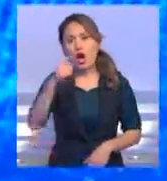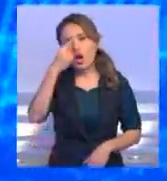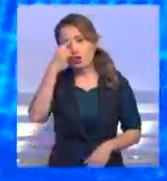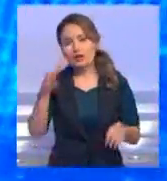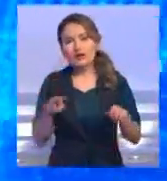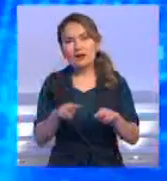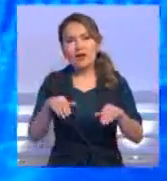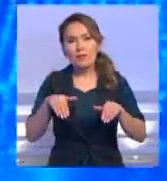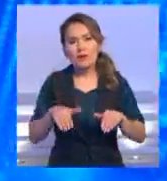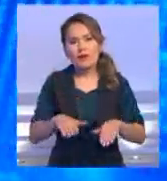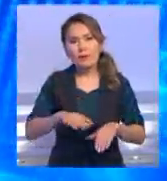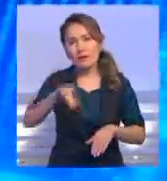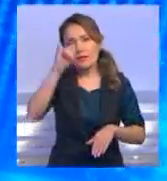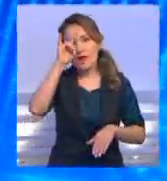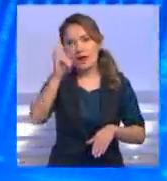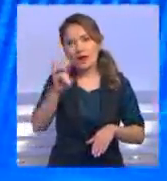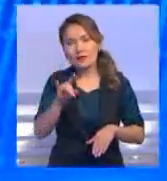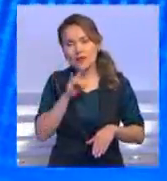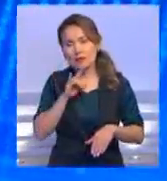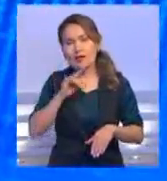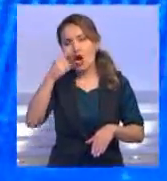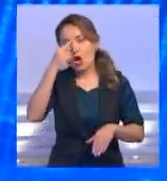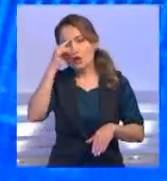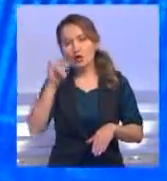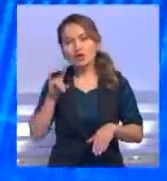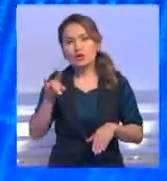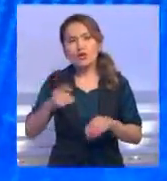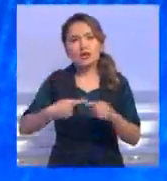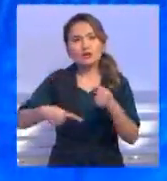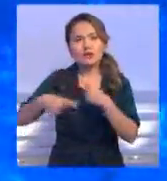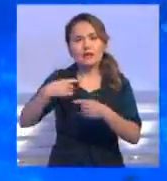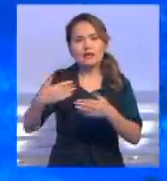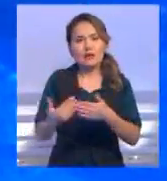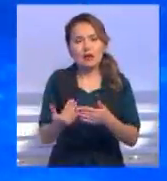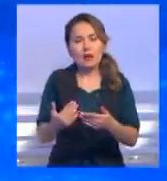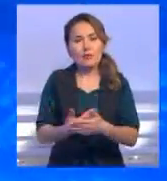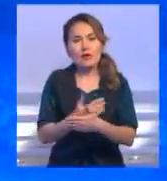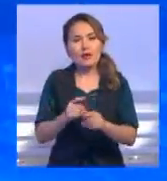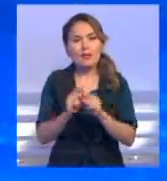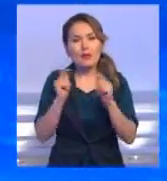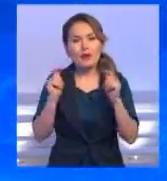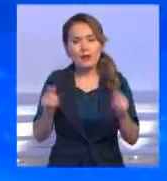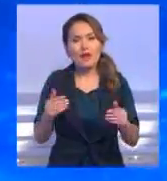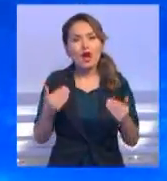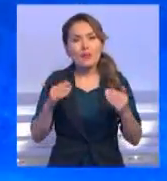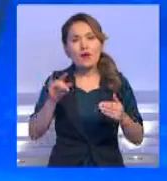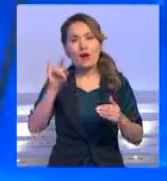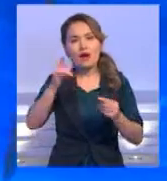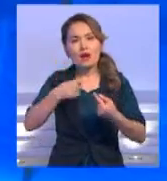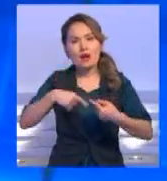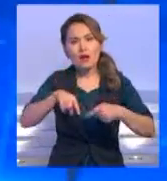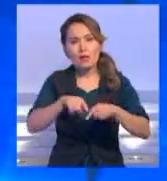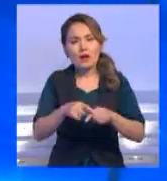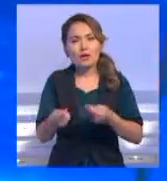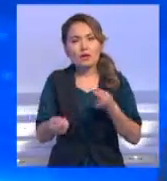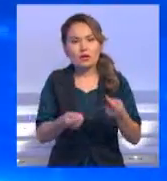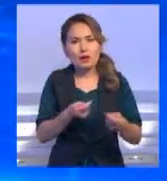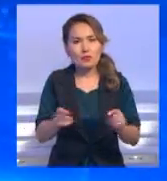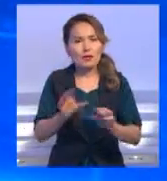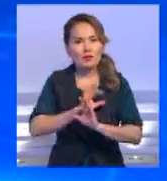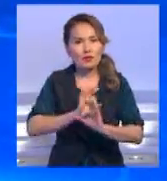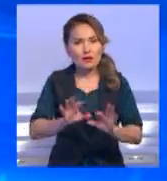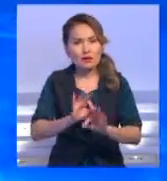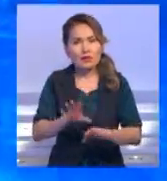Үндістан билігі қазақстандық ұшақтарға қойылған шектеуді алып тастады. Бұл туралы хабарлама Азаматтық авиация комитетінің әлеуметтік желідегі